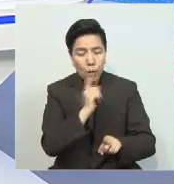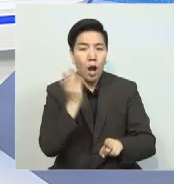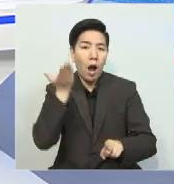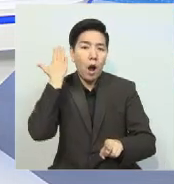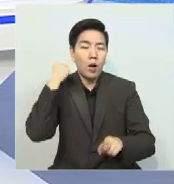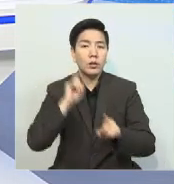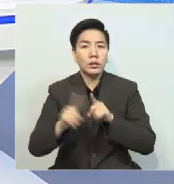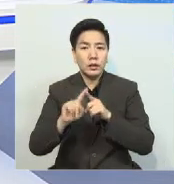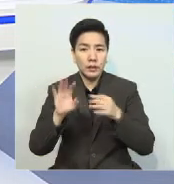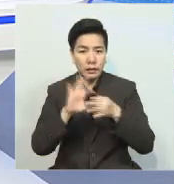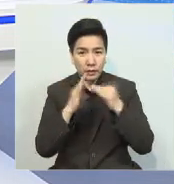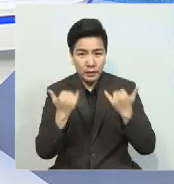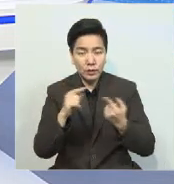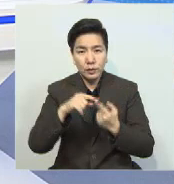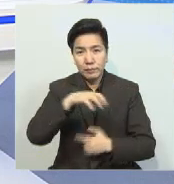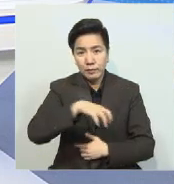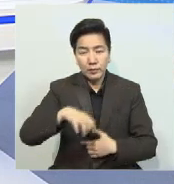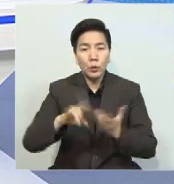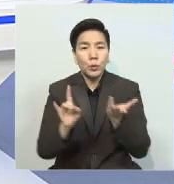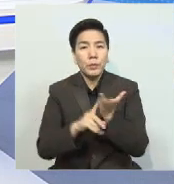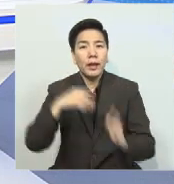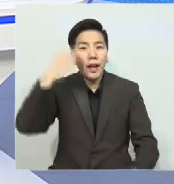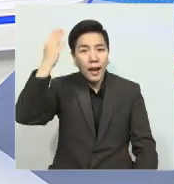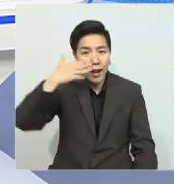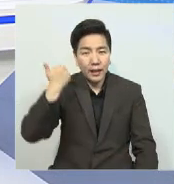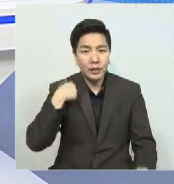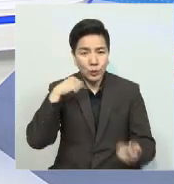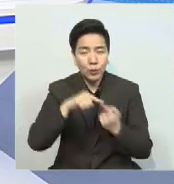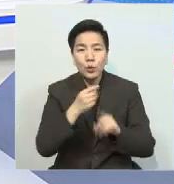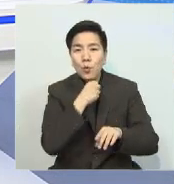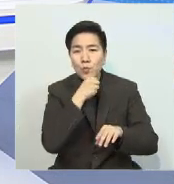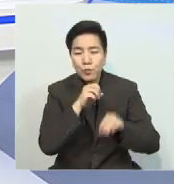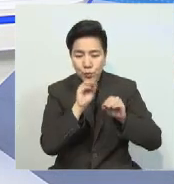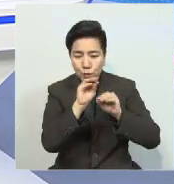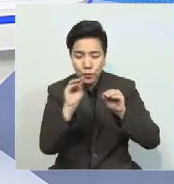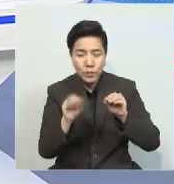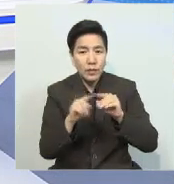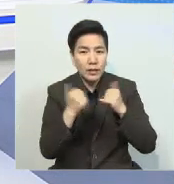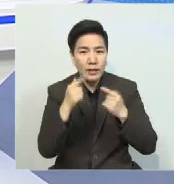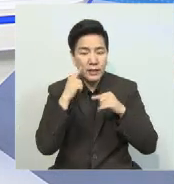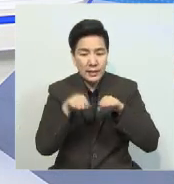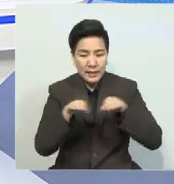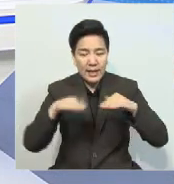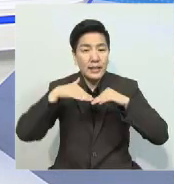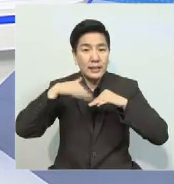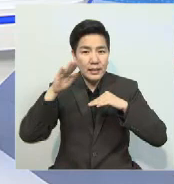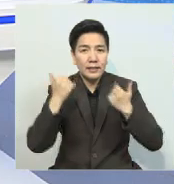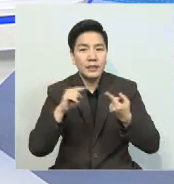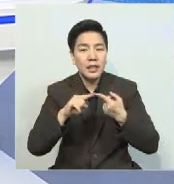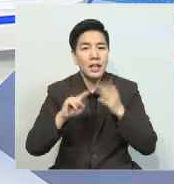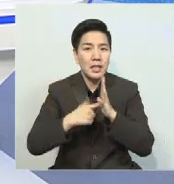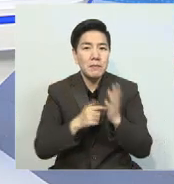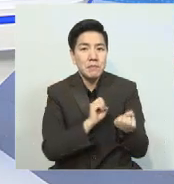วันที่ผ่านมาโดยเฉพาะจากสถานีวัดคุณภาพอากาศเนี่ยตอนนี้เป็นจุดสีส้ม คือแน่นอนว่ามันก็ยังเกินเกณฑ์อยู่แหละเ